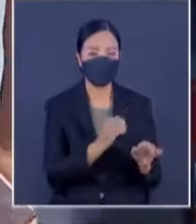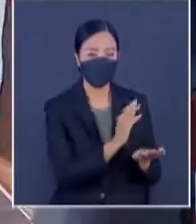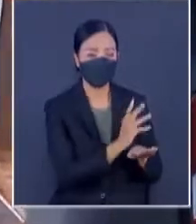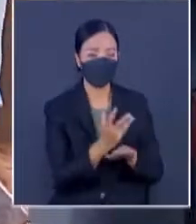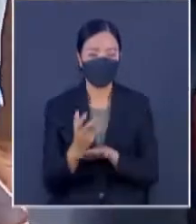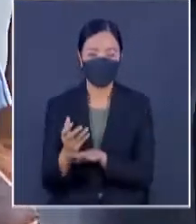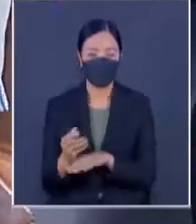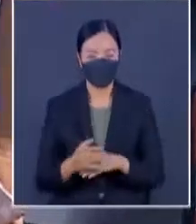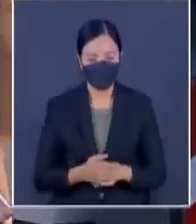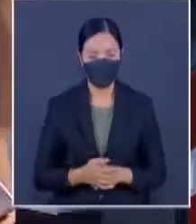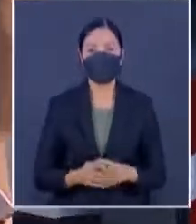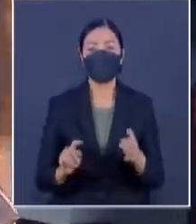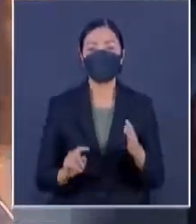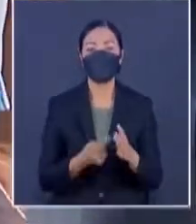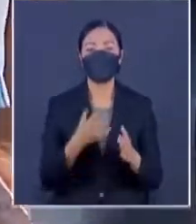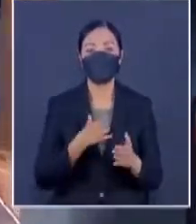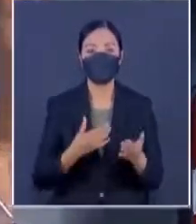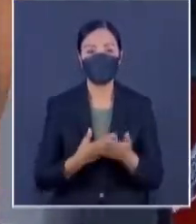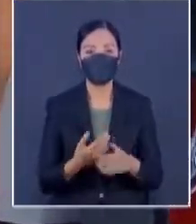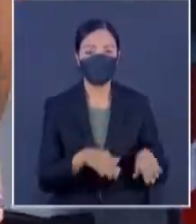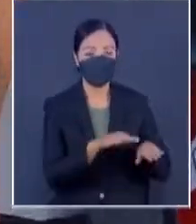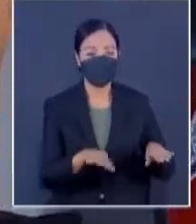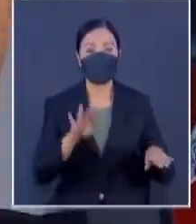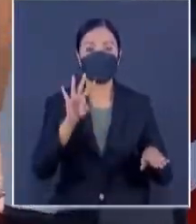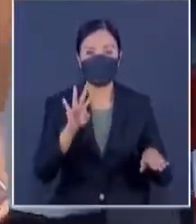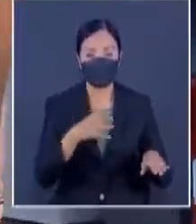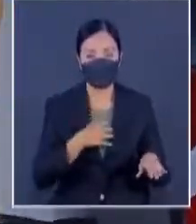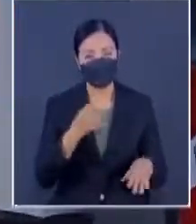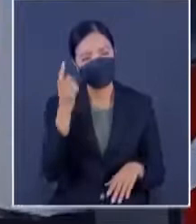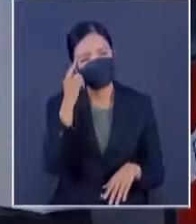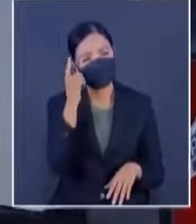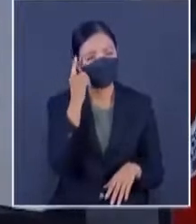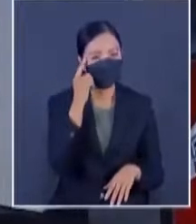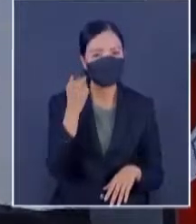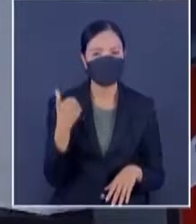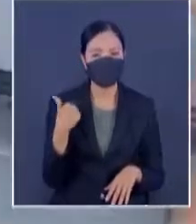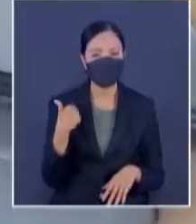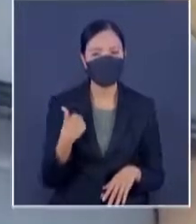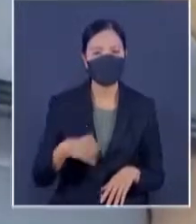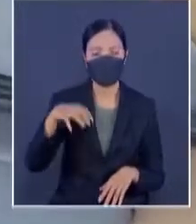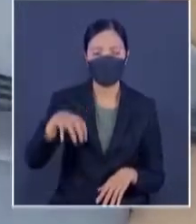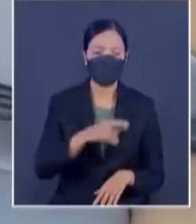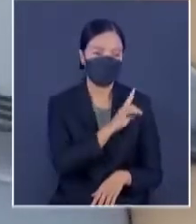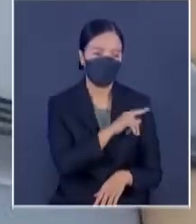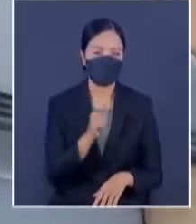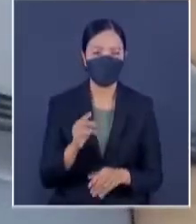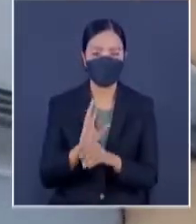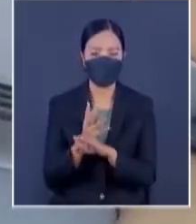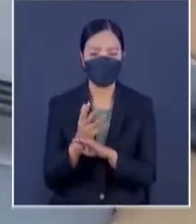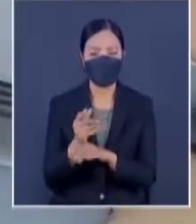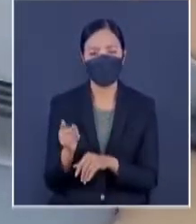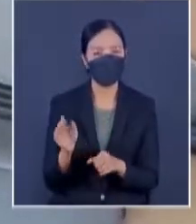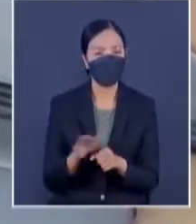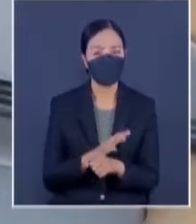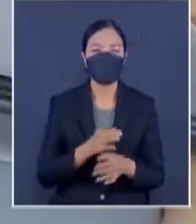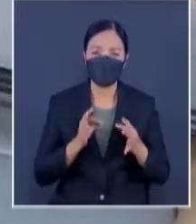เฉินตอนแรกพระครูบอกว่าจะซื้อเพียงแค่4คันเท่านั้นแต่ว่าคิดไปคิดมายังมีอีกหลายโรงพยาบาลที่รถฉุกเฉินไม่เพียงพอ